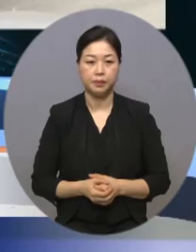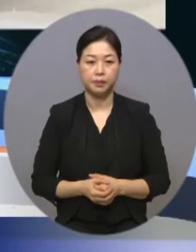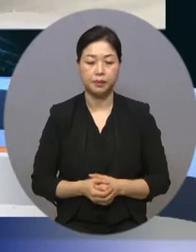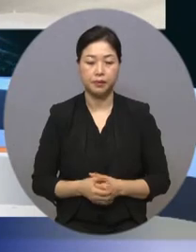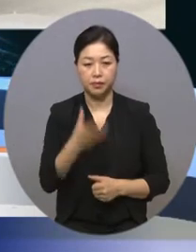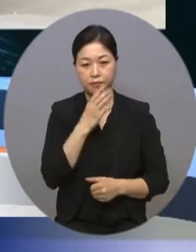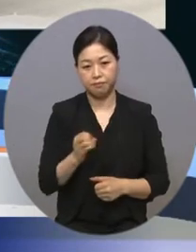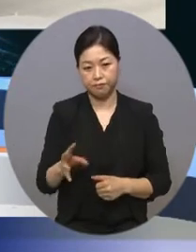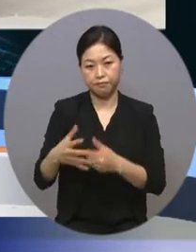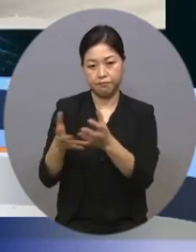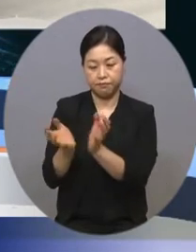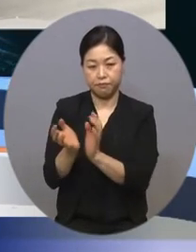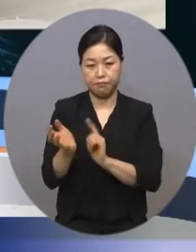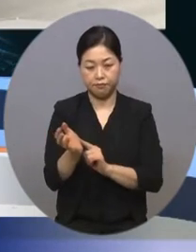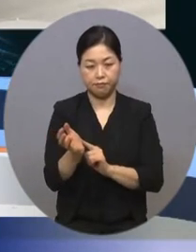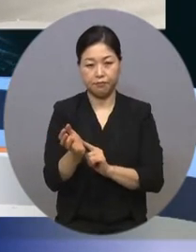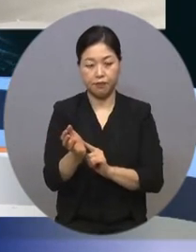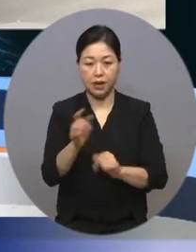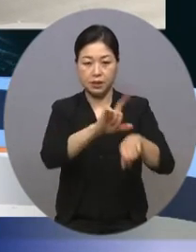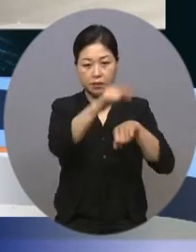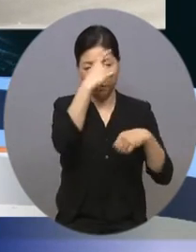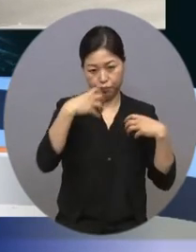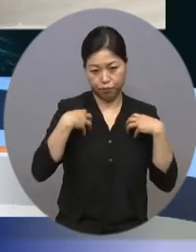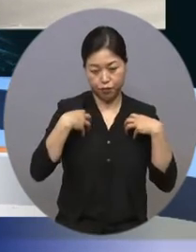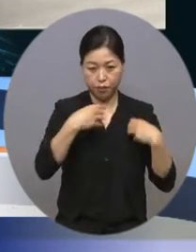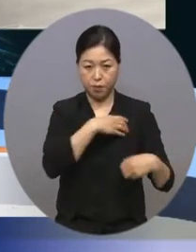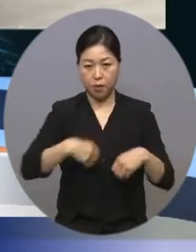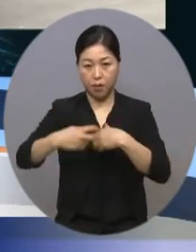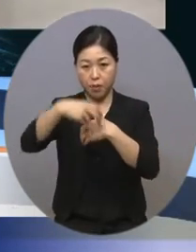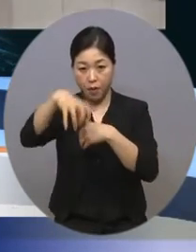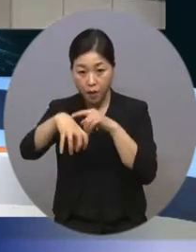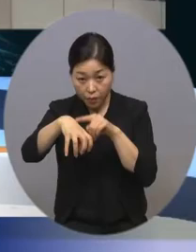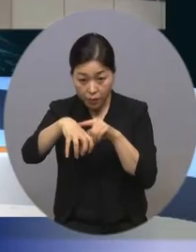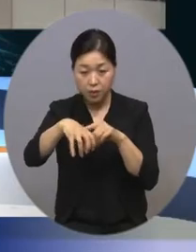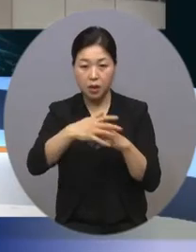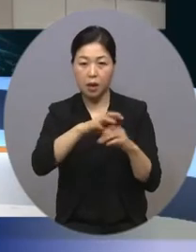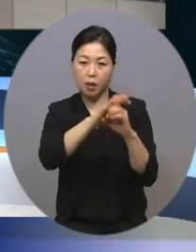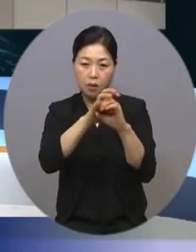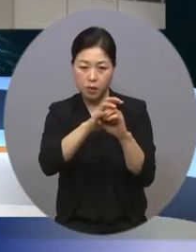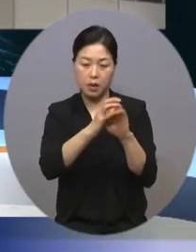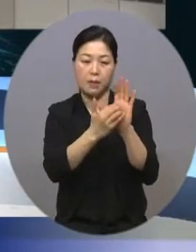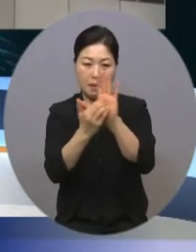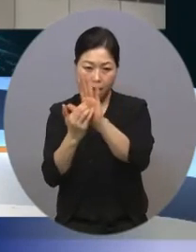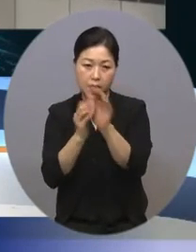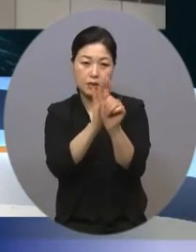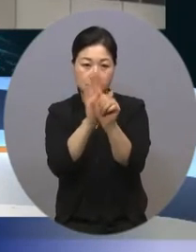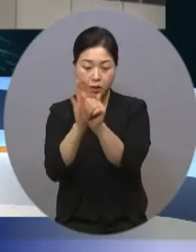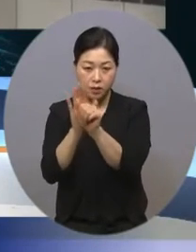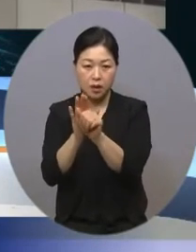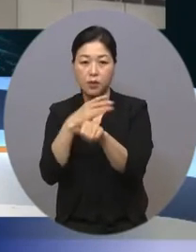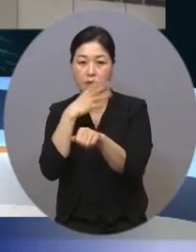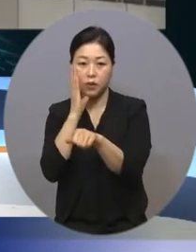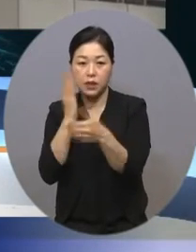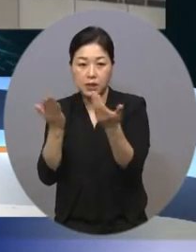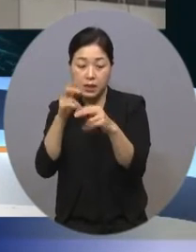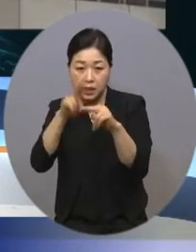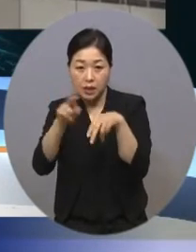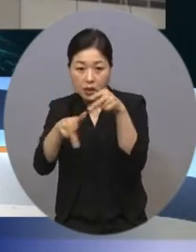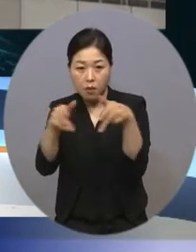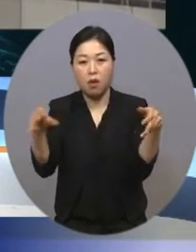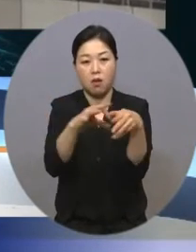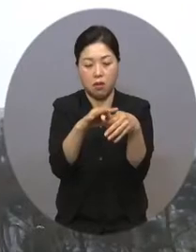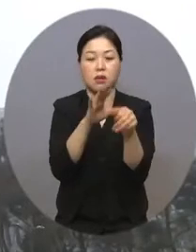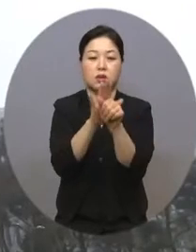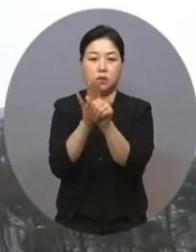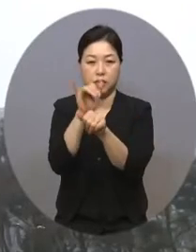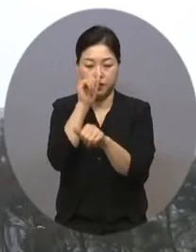보건복지부가 지자체와 보건소와 같은 방역 현장 을 지원하는 노인일자리 서 적극 지원에 나섭니다